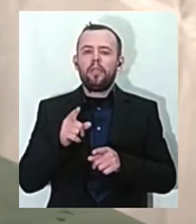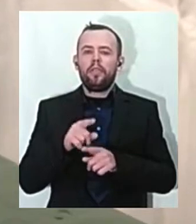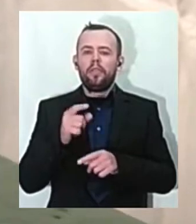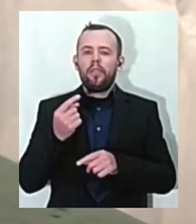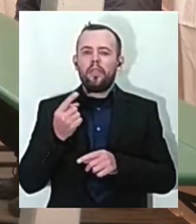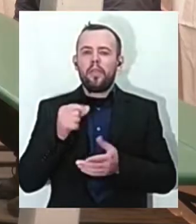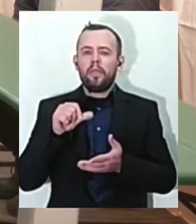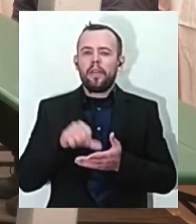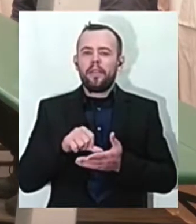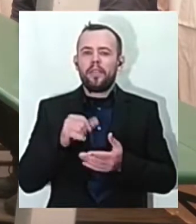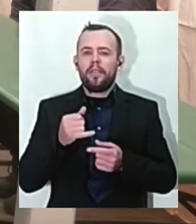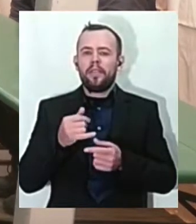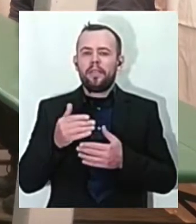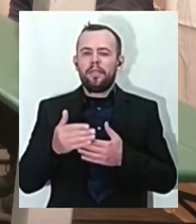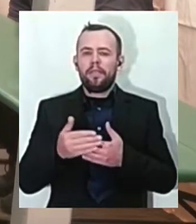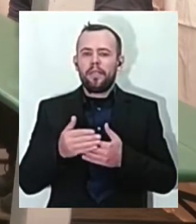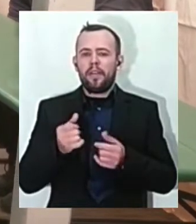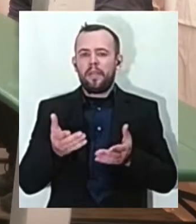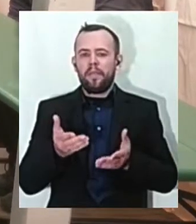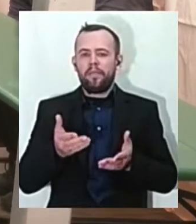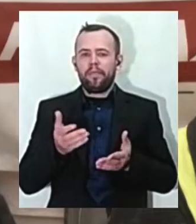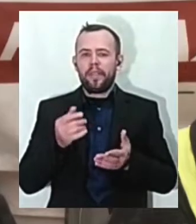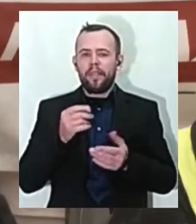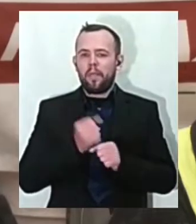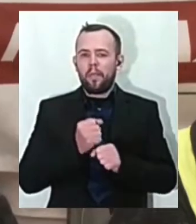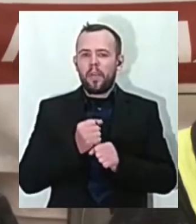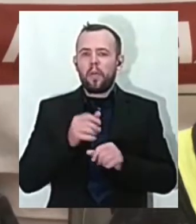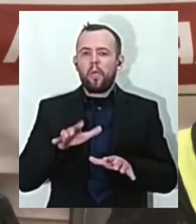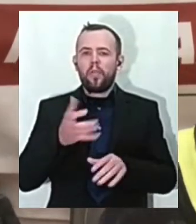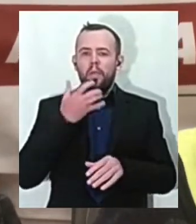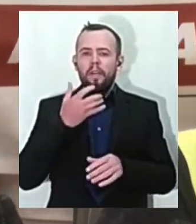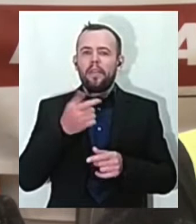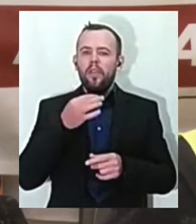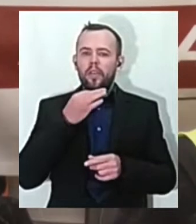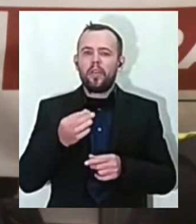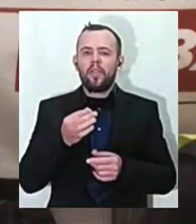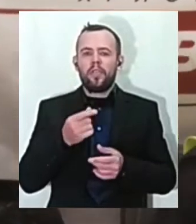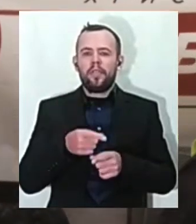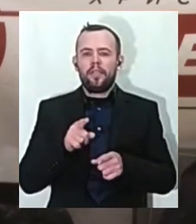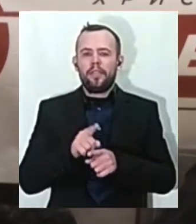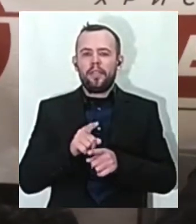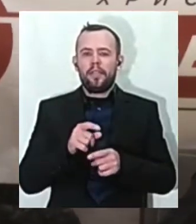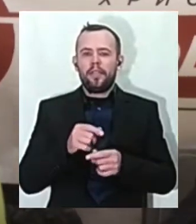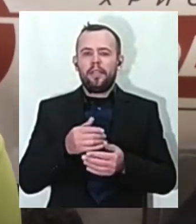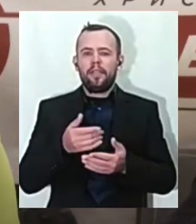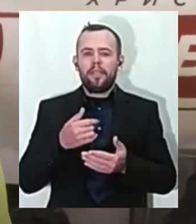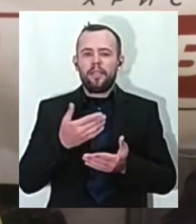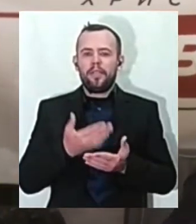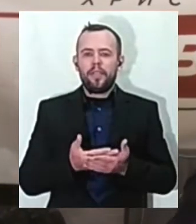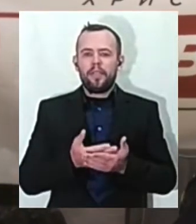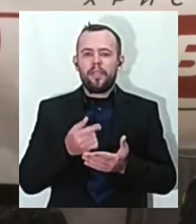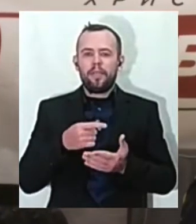Після реабілітації став волонтером та працює у пункті обігріву. Каже, найскладніше тут вночі. Много їх складностей, тому